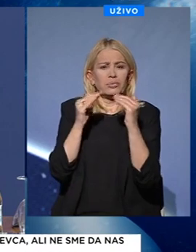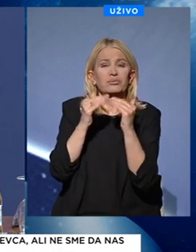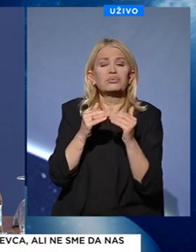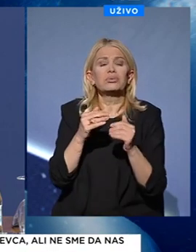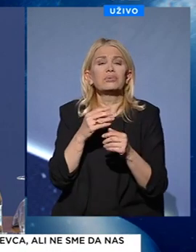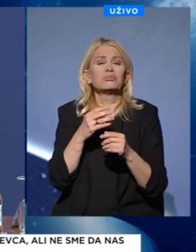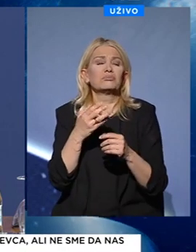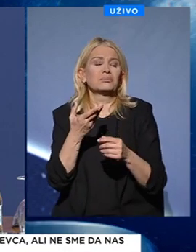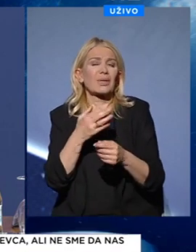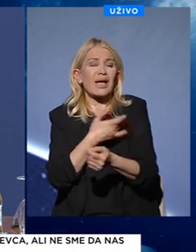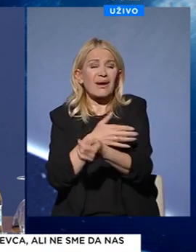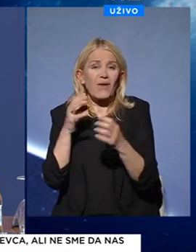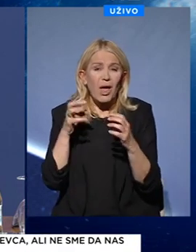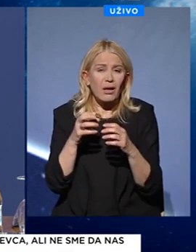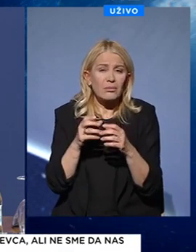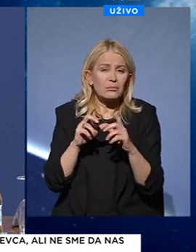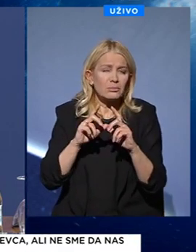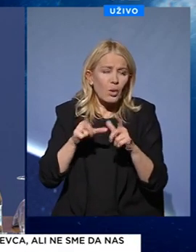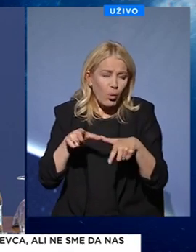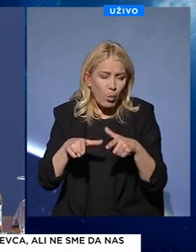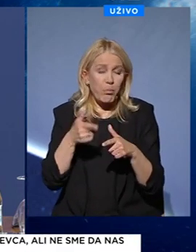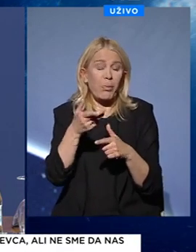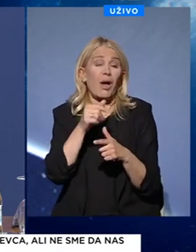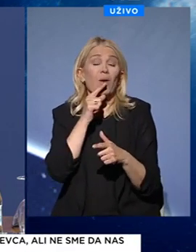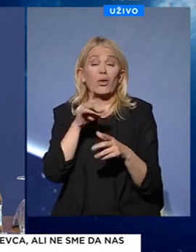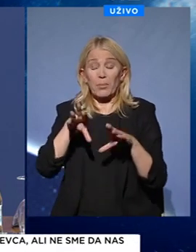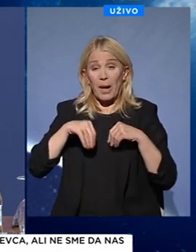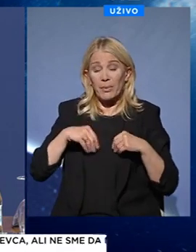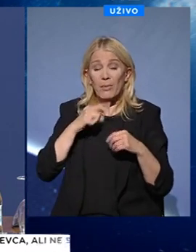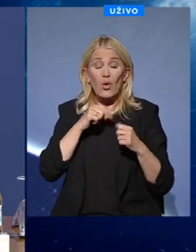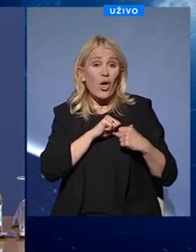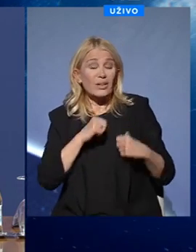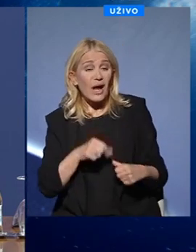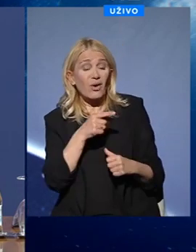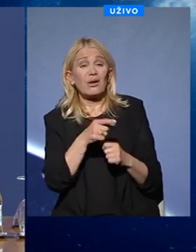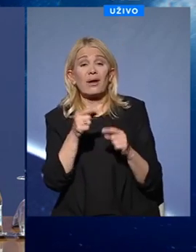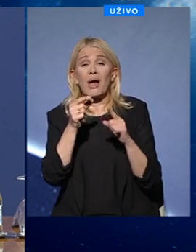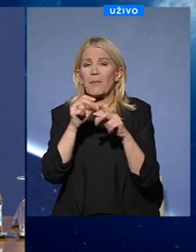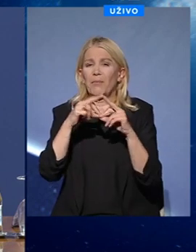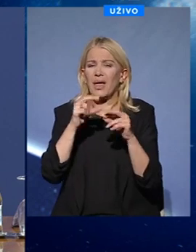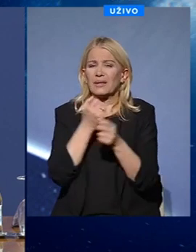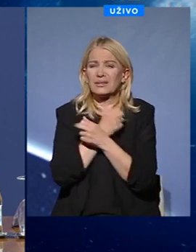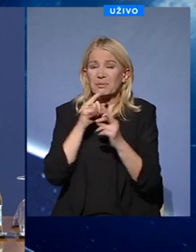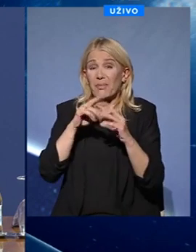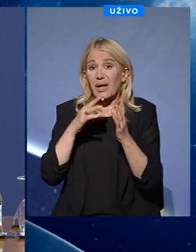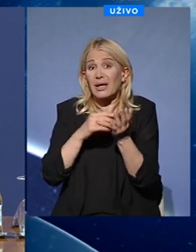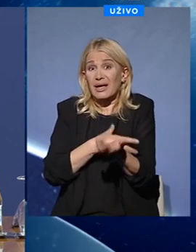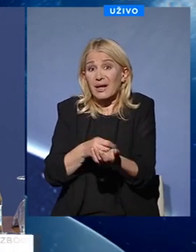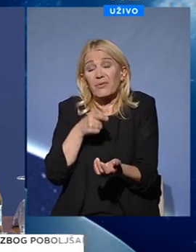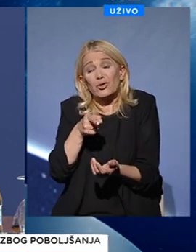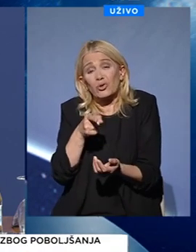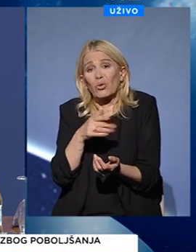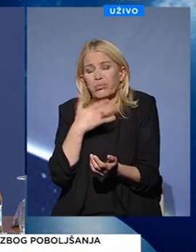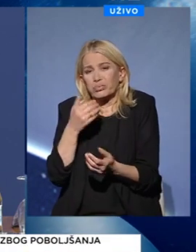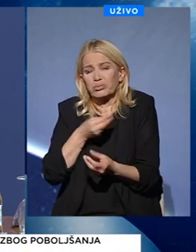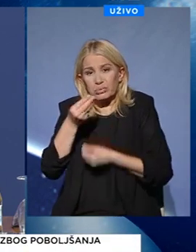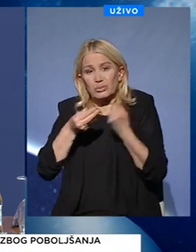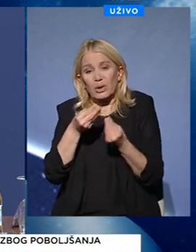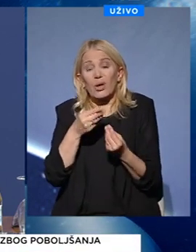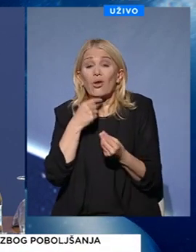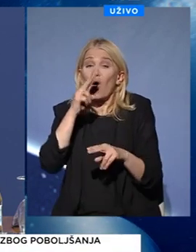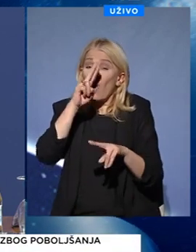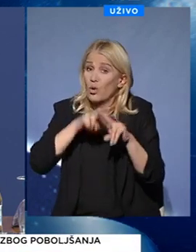grupe onoga ko treba da primi, onoga ko je donor, odnosno same plazme. Tako da je ovo kompleksno pitanje i odluka o primjeni ove